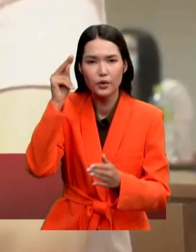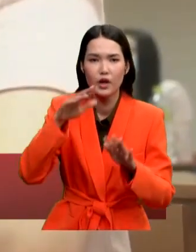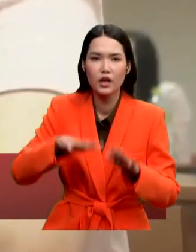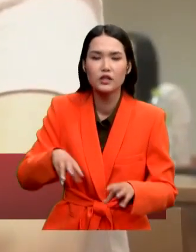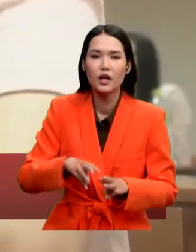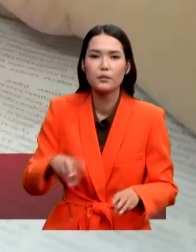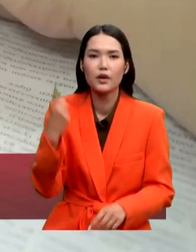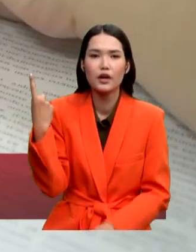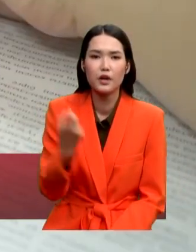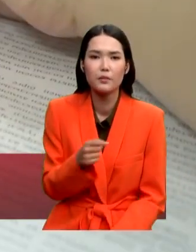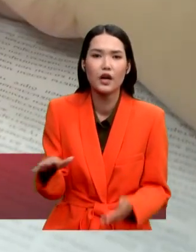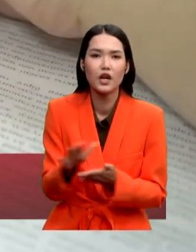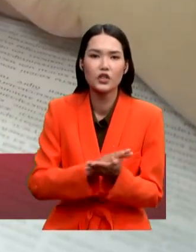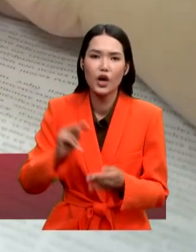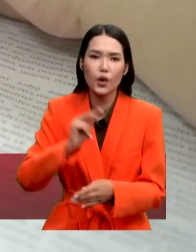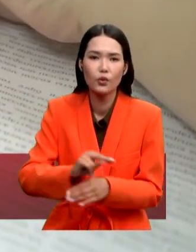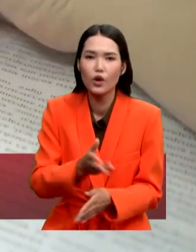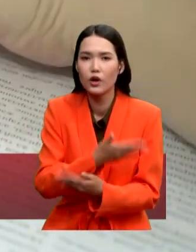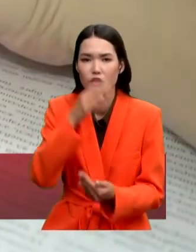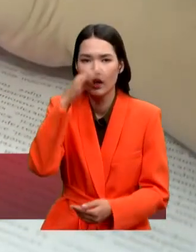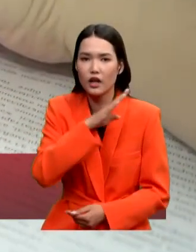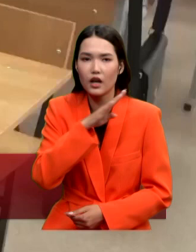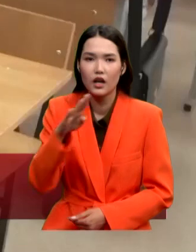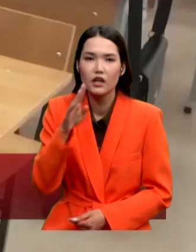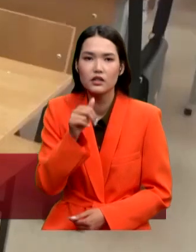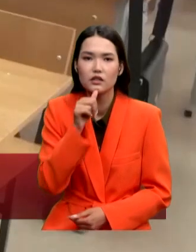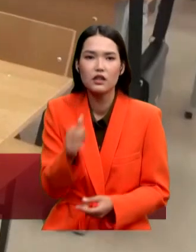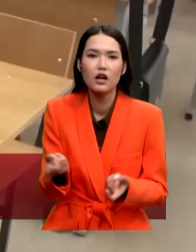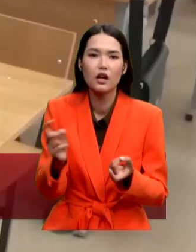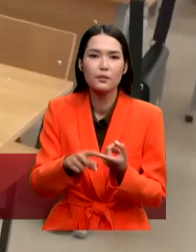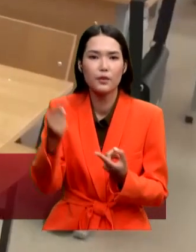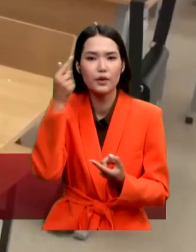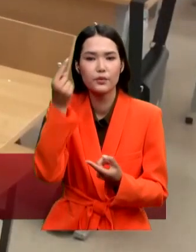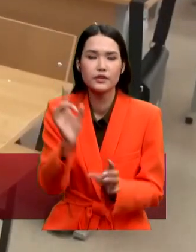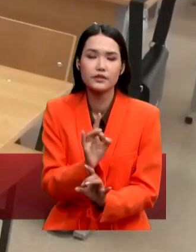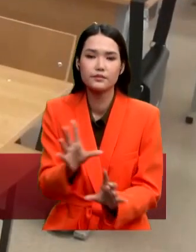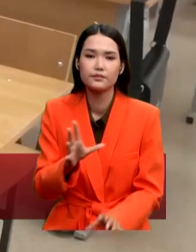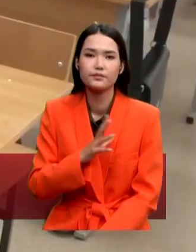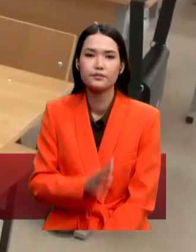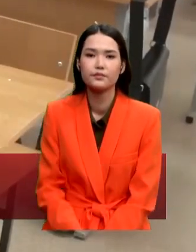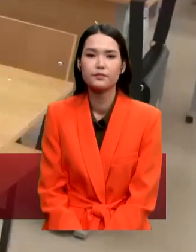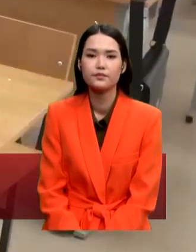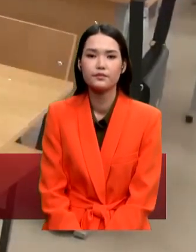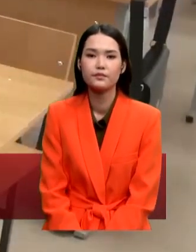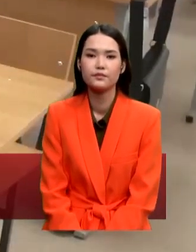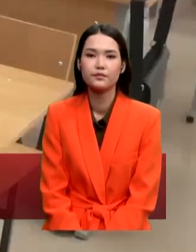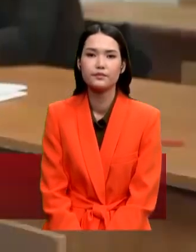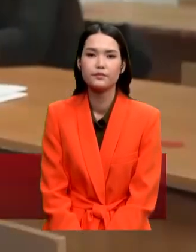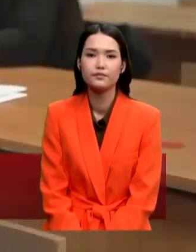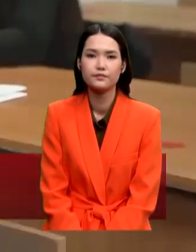бүгін бір аптада ештеңе оқытпайды деген ата-аналардың сынына байланысты өз ойын айтты.